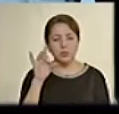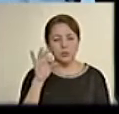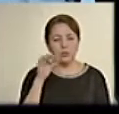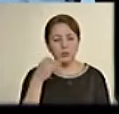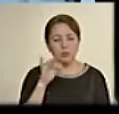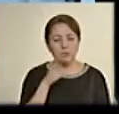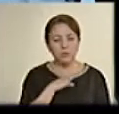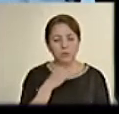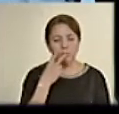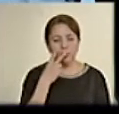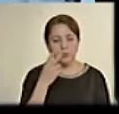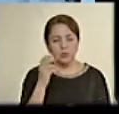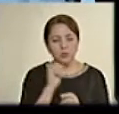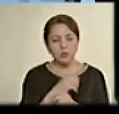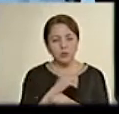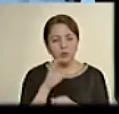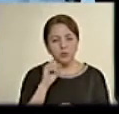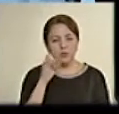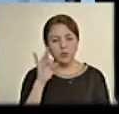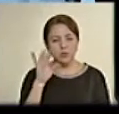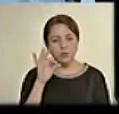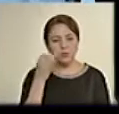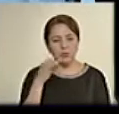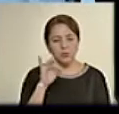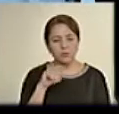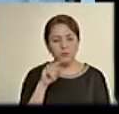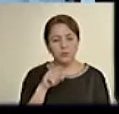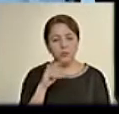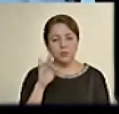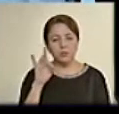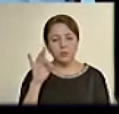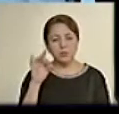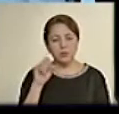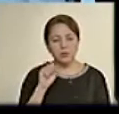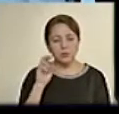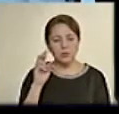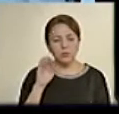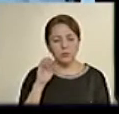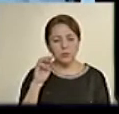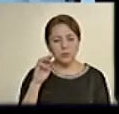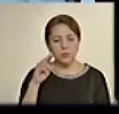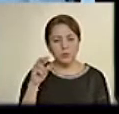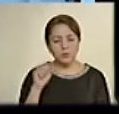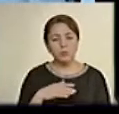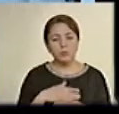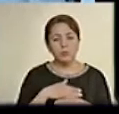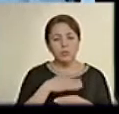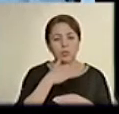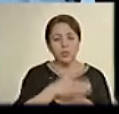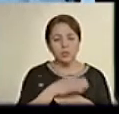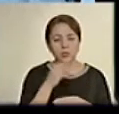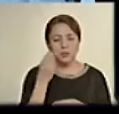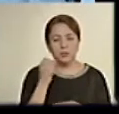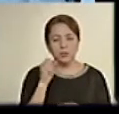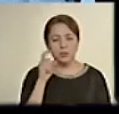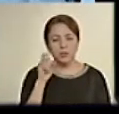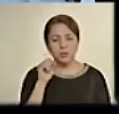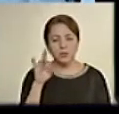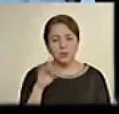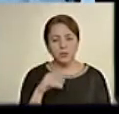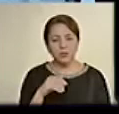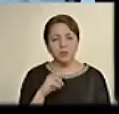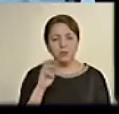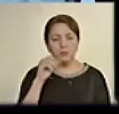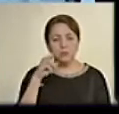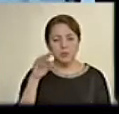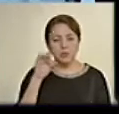O'zining xos hujralari bor. Bu yerda o'sha asosan Rabotda joylashgan karvonsaroy. Rabot bu tashqi shahar. Xo'sh, madrasalarning